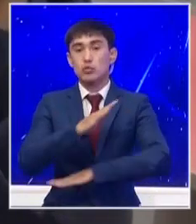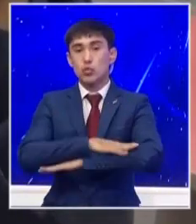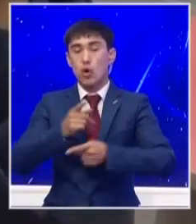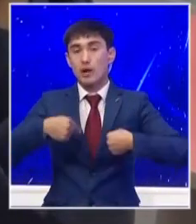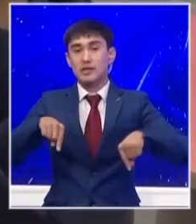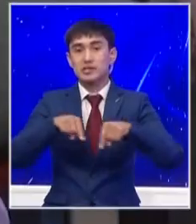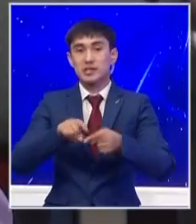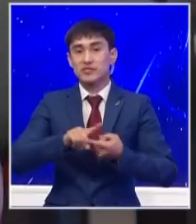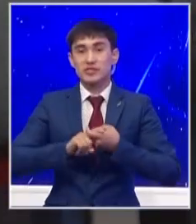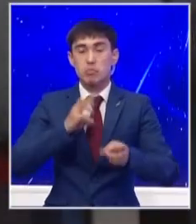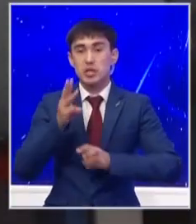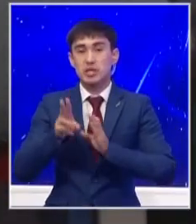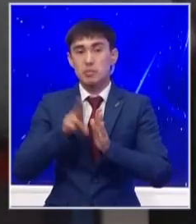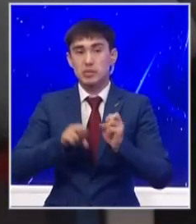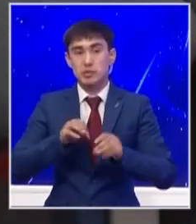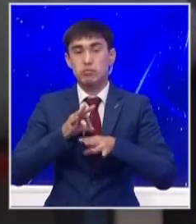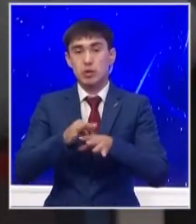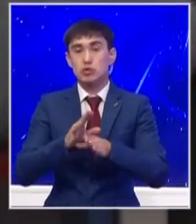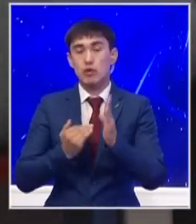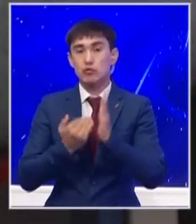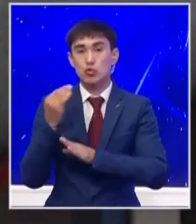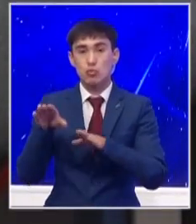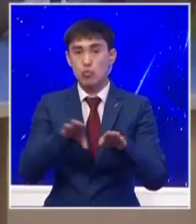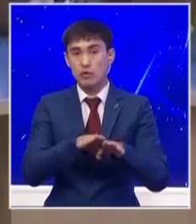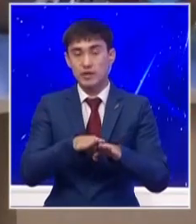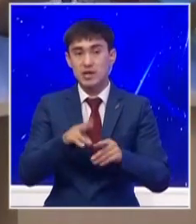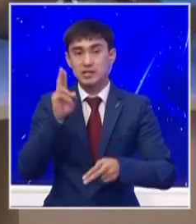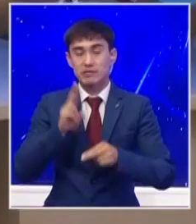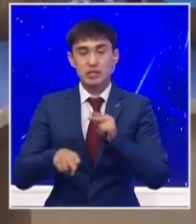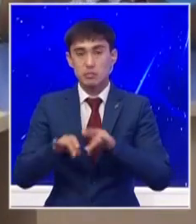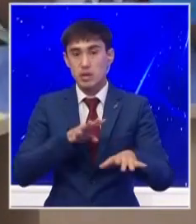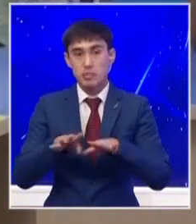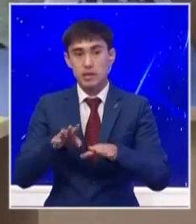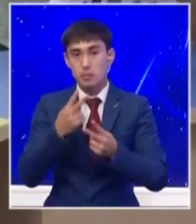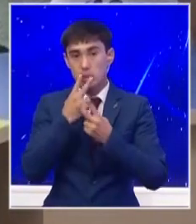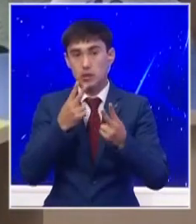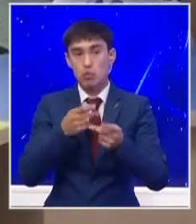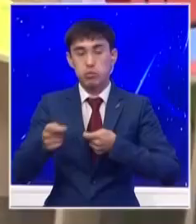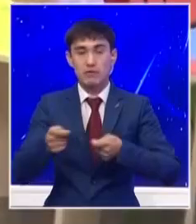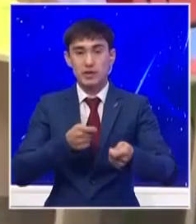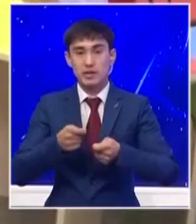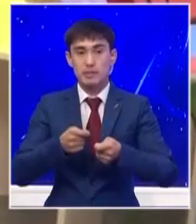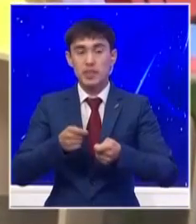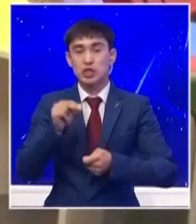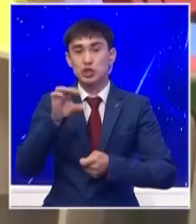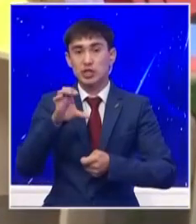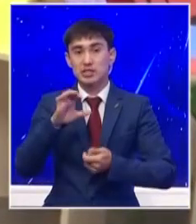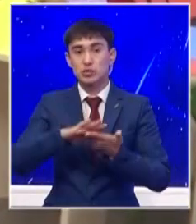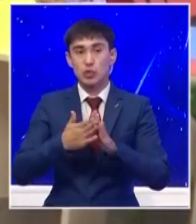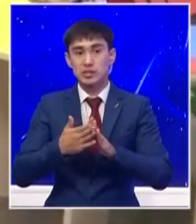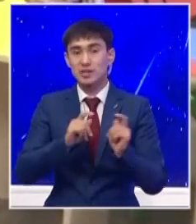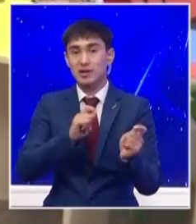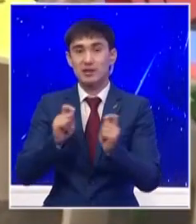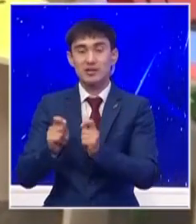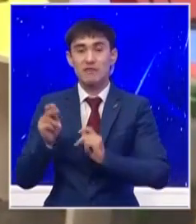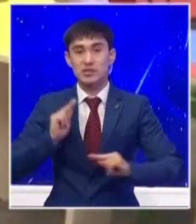организованный в связи с пожарной безопасностью, прошел на высоком уровне. В завершении мероприятия представители управления по чрезвычайным ситуациям